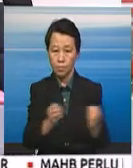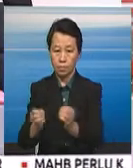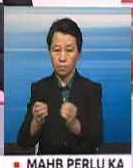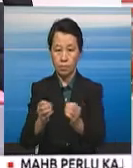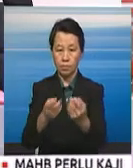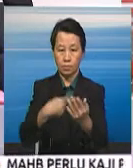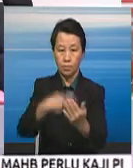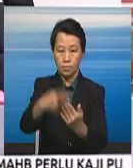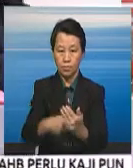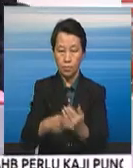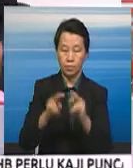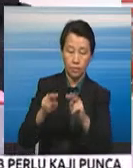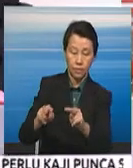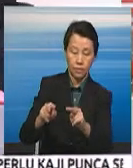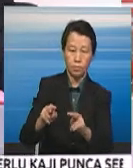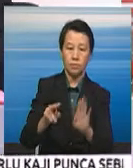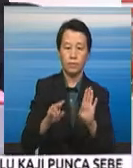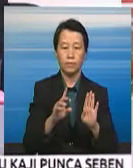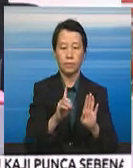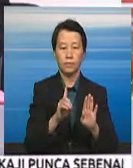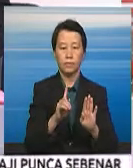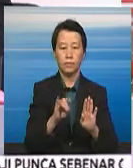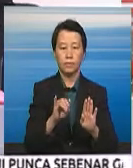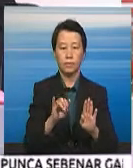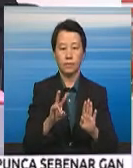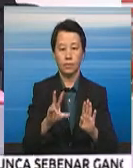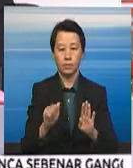acara. Saksikan segmen B Diva.